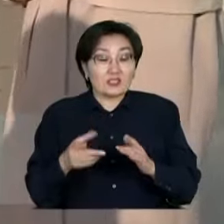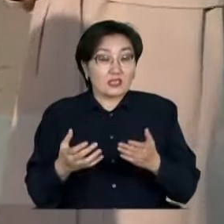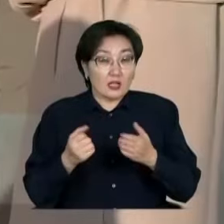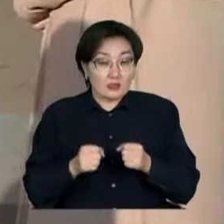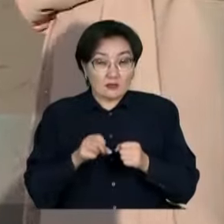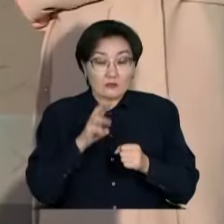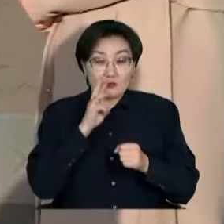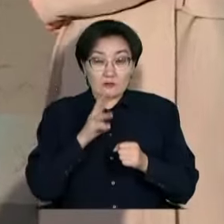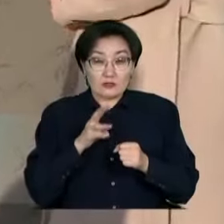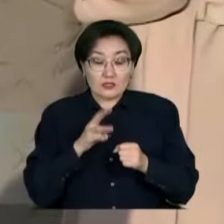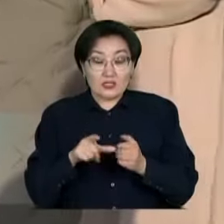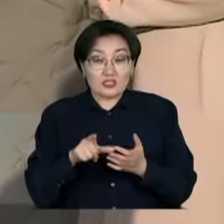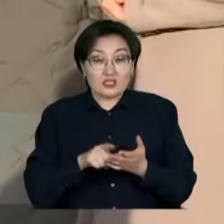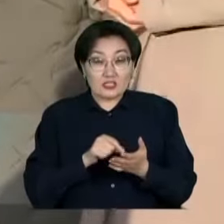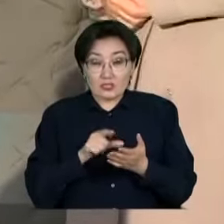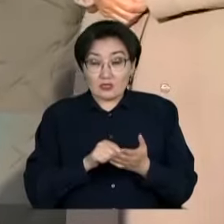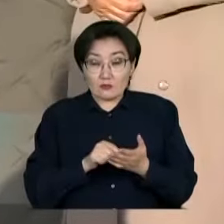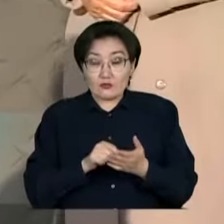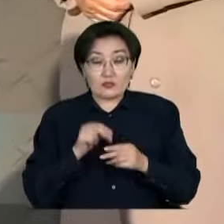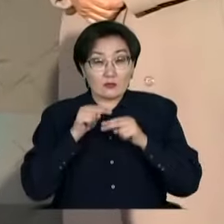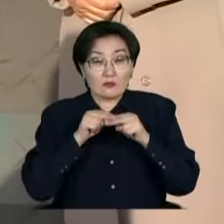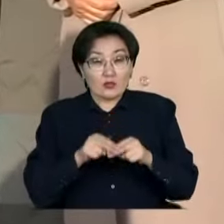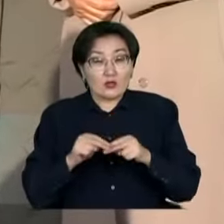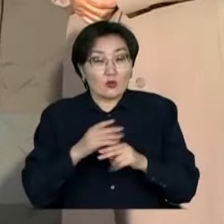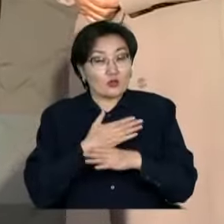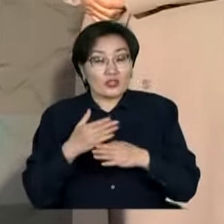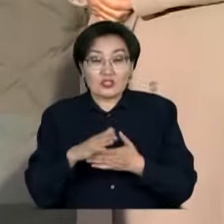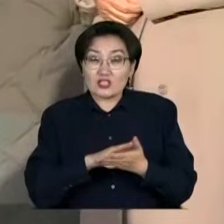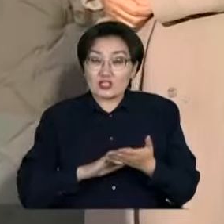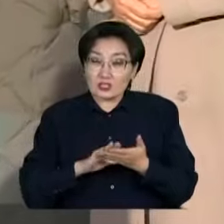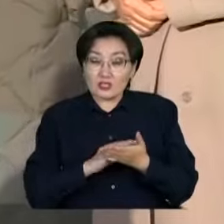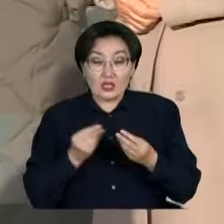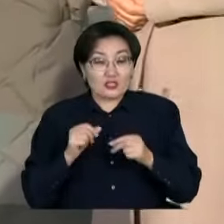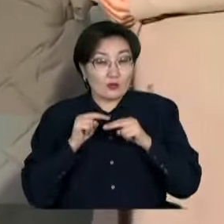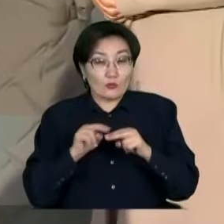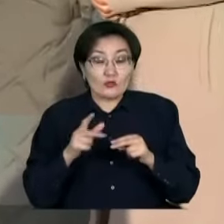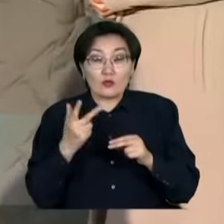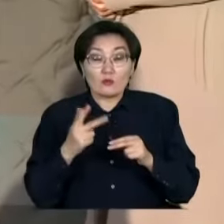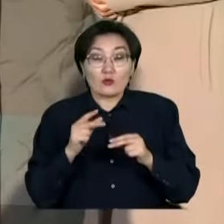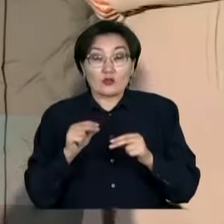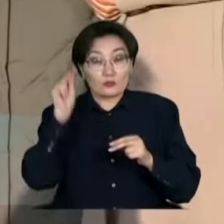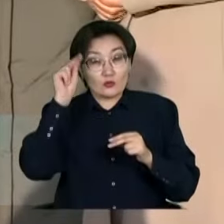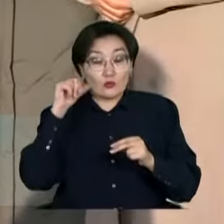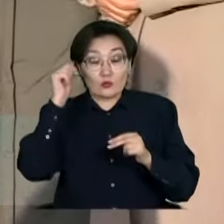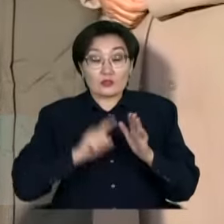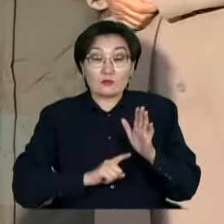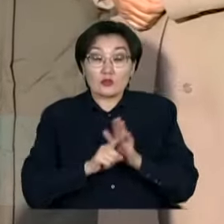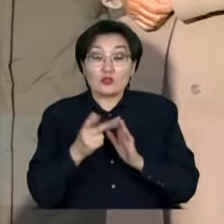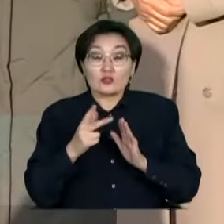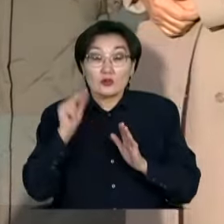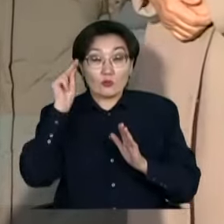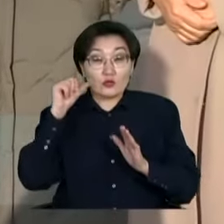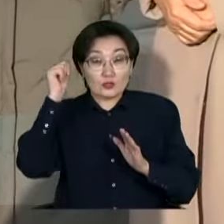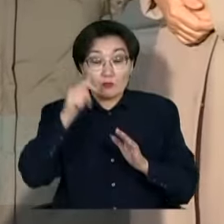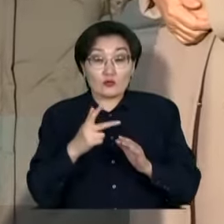айлы зейнетақы. Одан кейін ешқандай да бір тиын да ақша алған жоқ. Міне қазір біз 3-ші оқу жылын бастап жатырмыз. 3-ші оқу жылының 3-ші